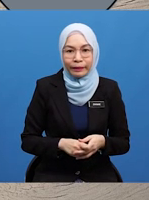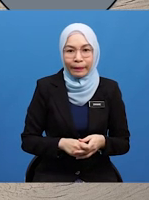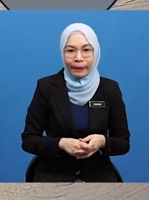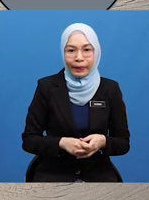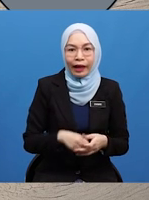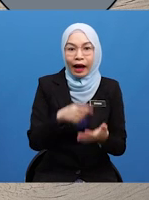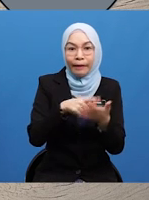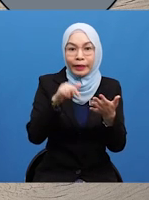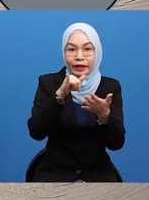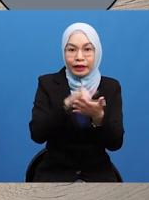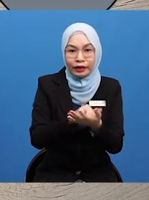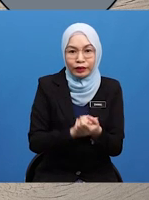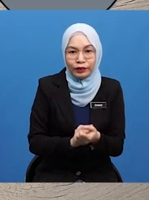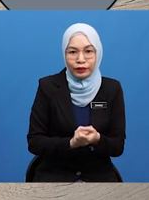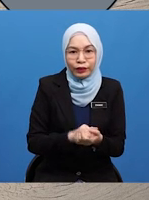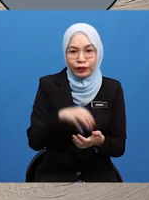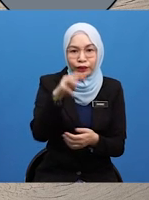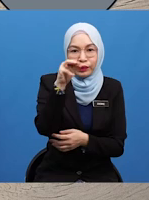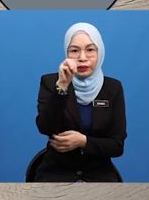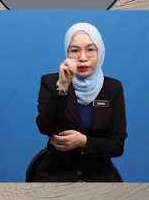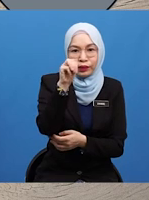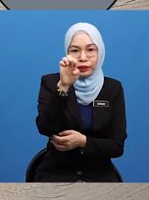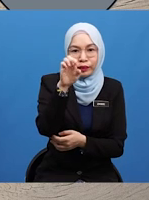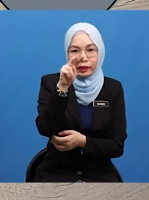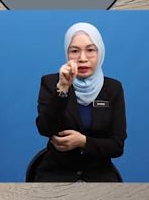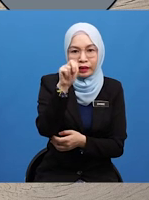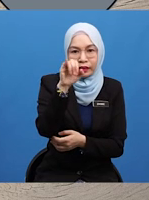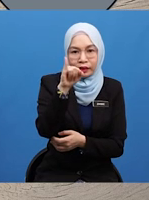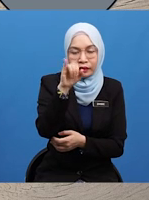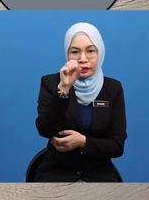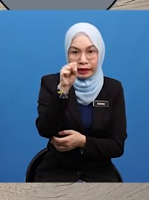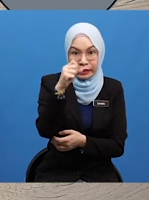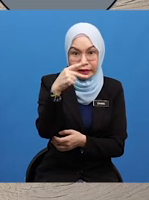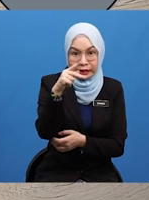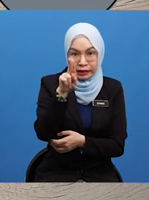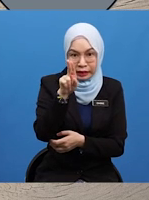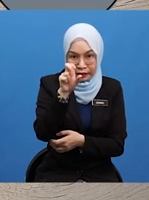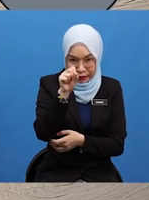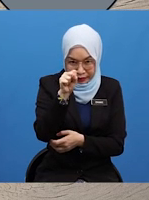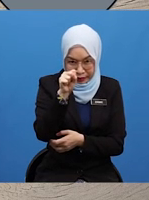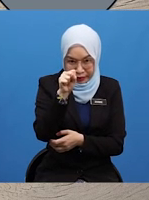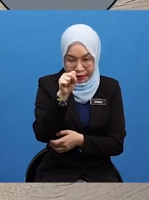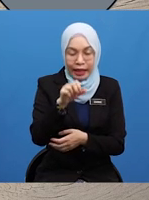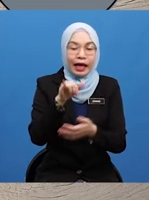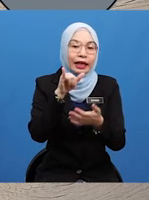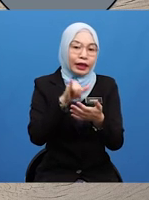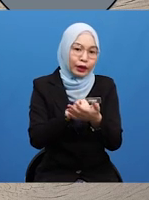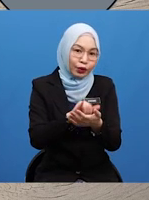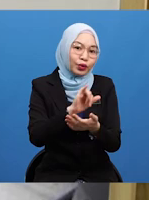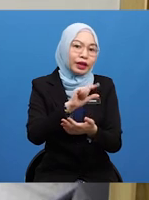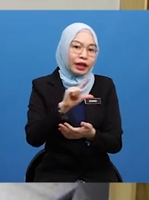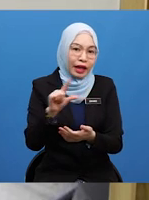cecair yang kelihatan melengkung ke bawah. Dinamakan sebagai